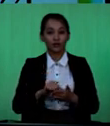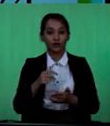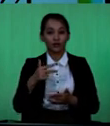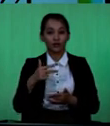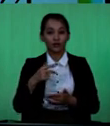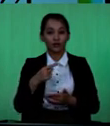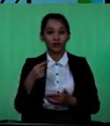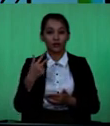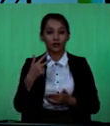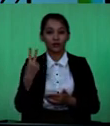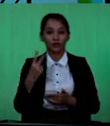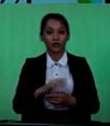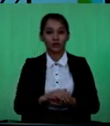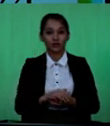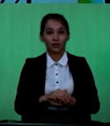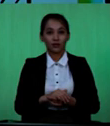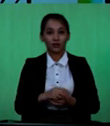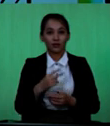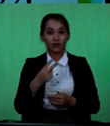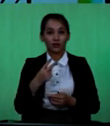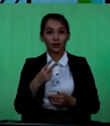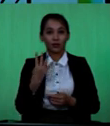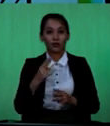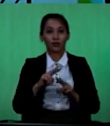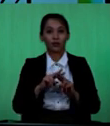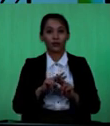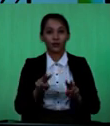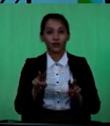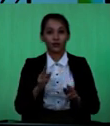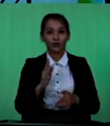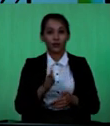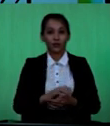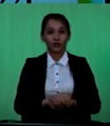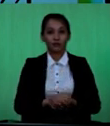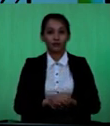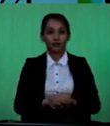32 sonlarning ayirmasi 24 ga teng ekan.